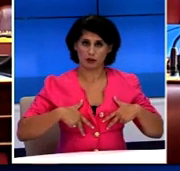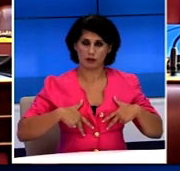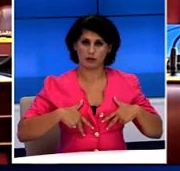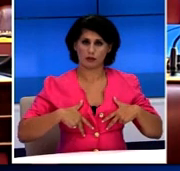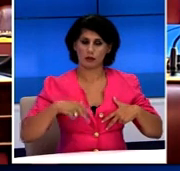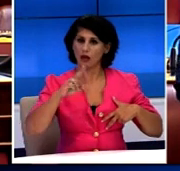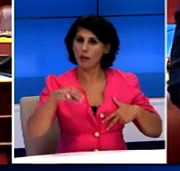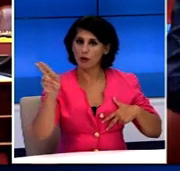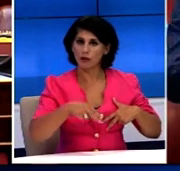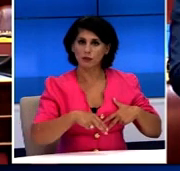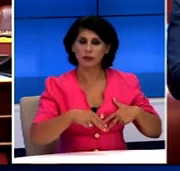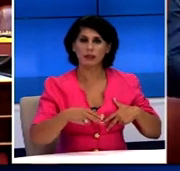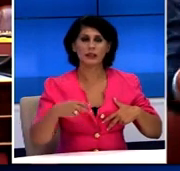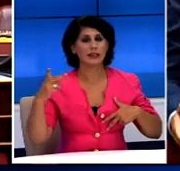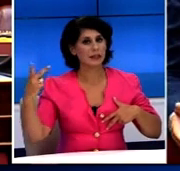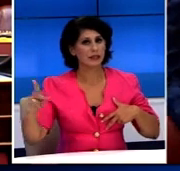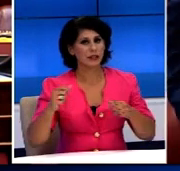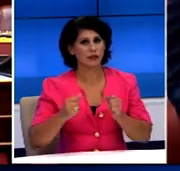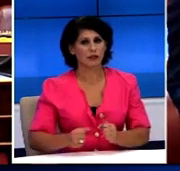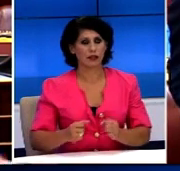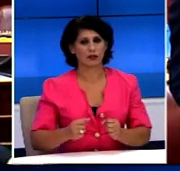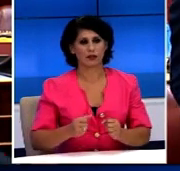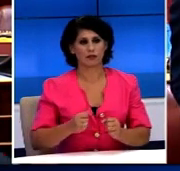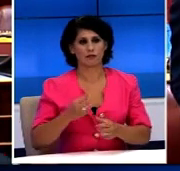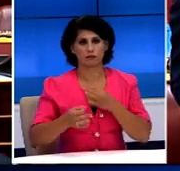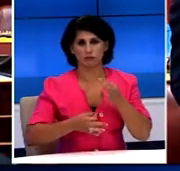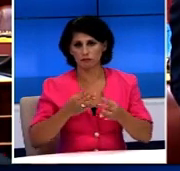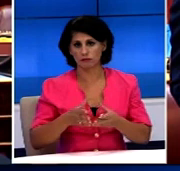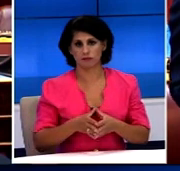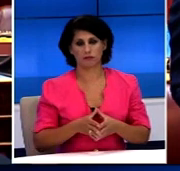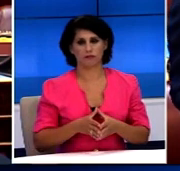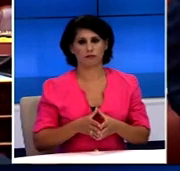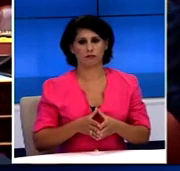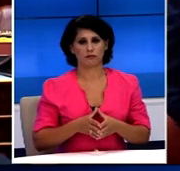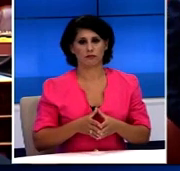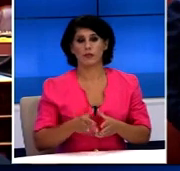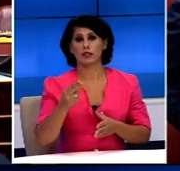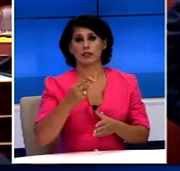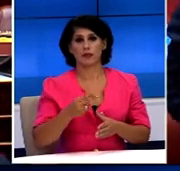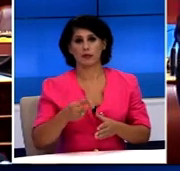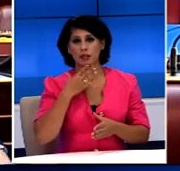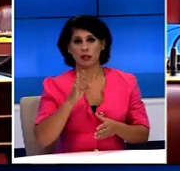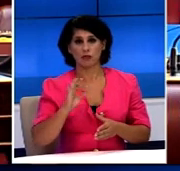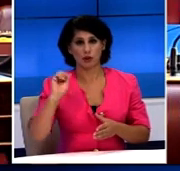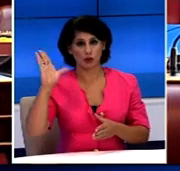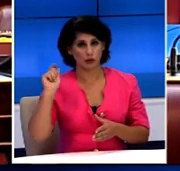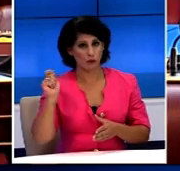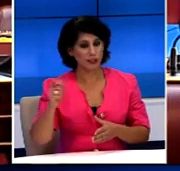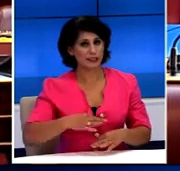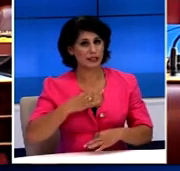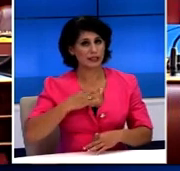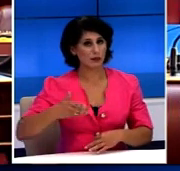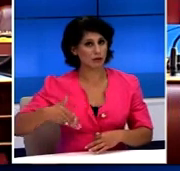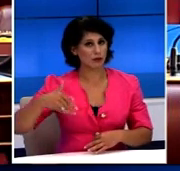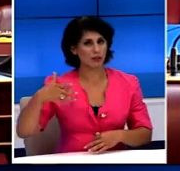και απορρίπτοντας και τις δικές σας θέσεις και τοποθετήσεις. Στα ζητήματα λοιπόν της εξωτερικής πολιτικής, κύριε Μητσοτάκη,